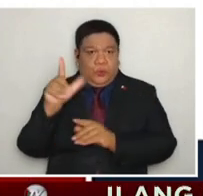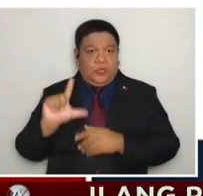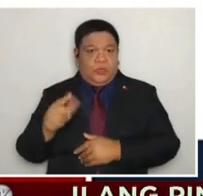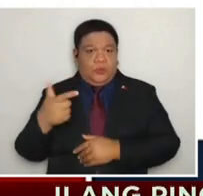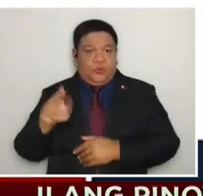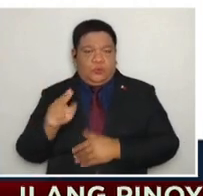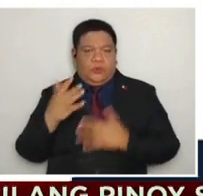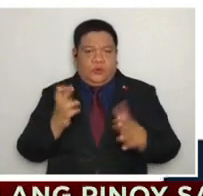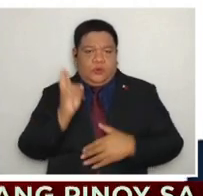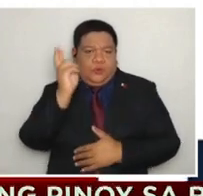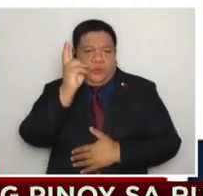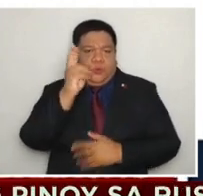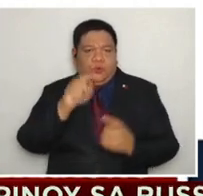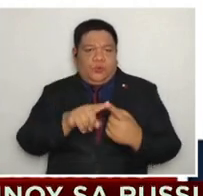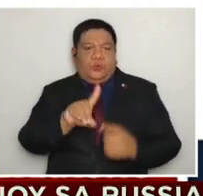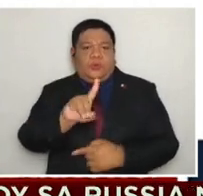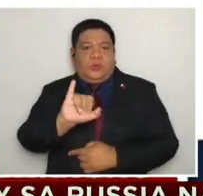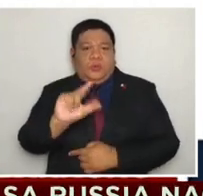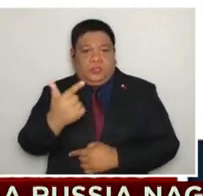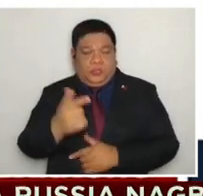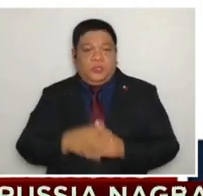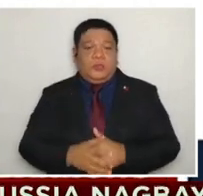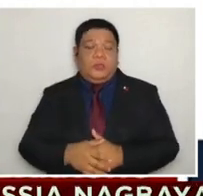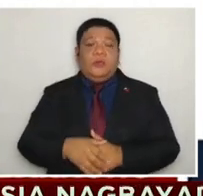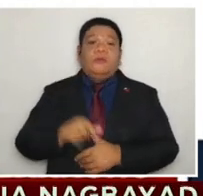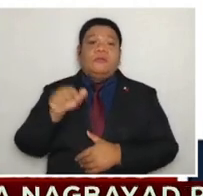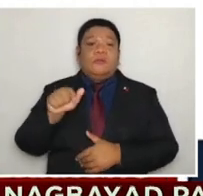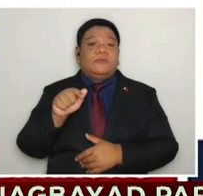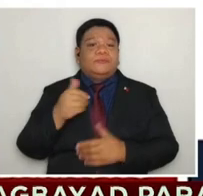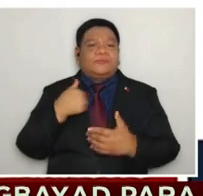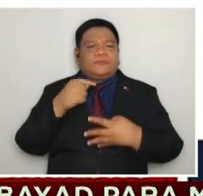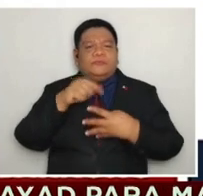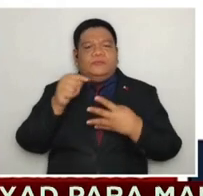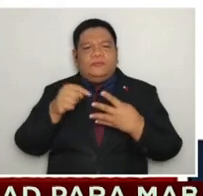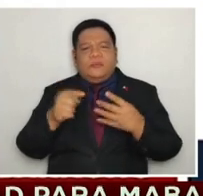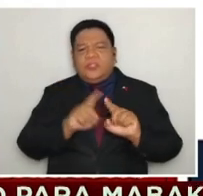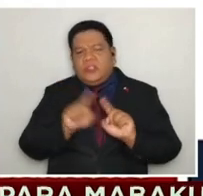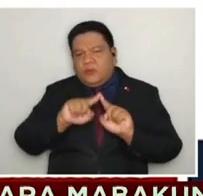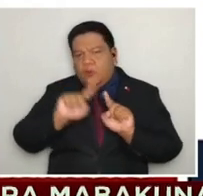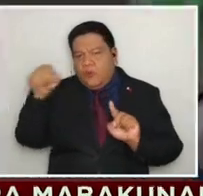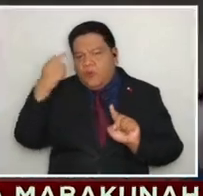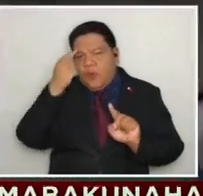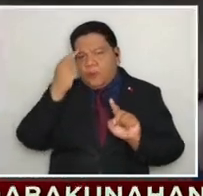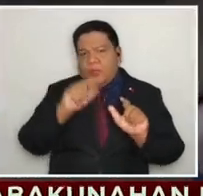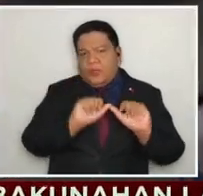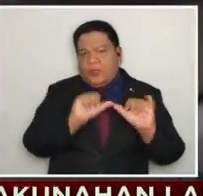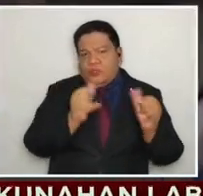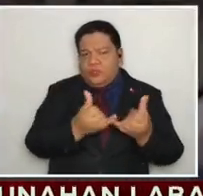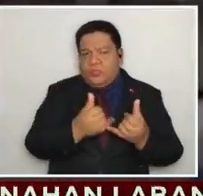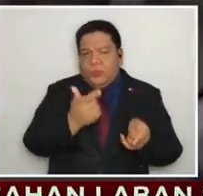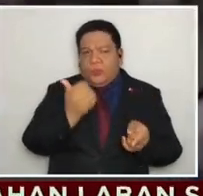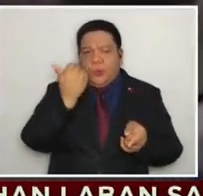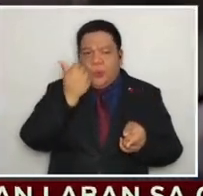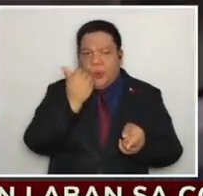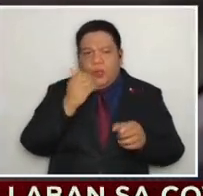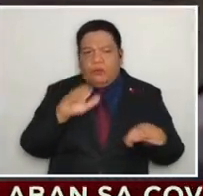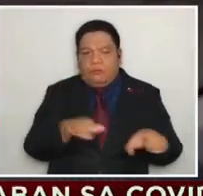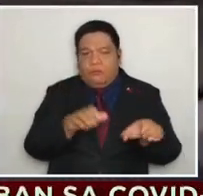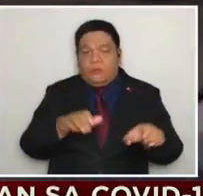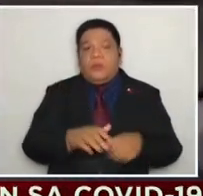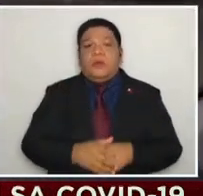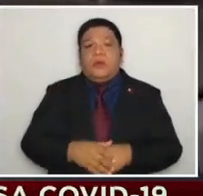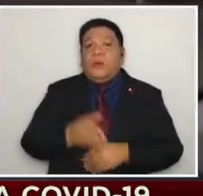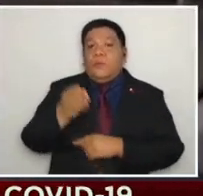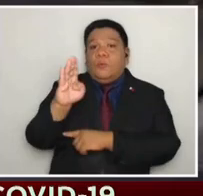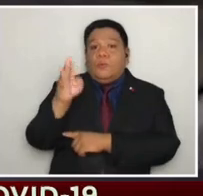insidente. Tinukoy sa report ang mga ahensya ng pamahalaan na umano'y may pagkukulang. Nakikiusap rin si Butuan City Mayor